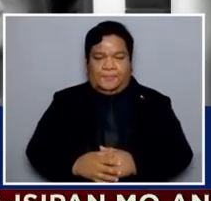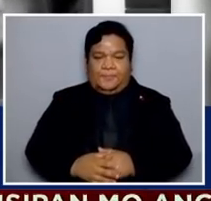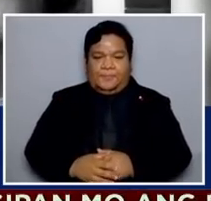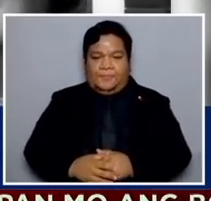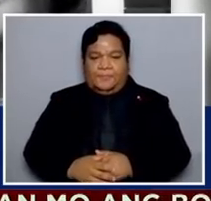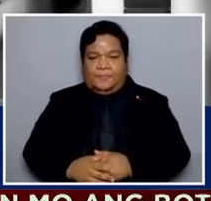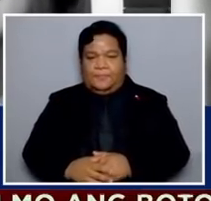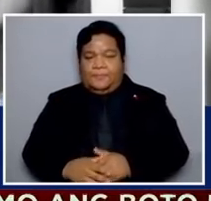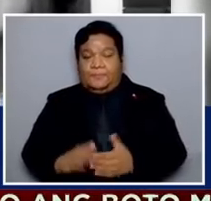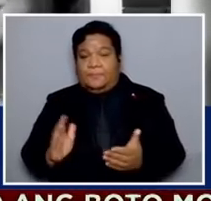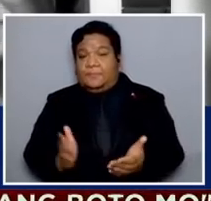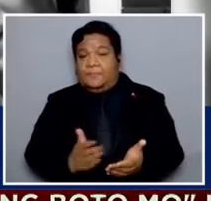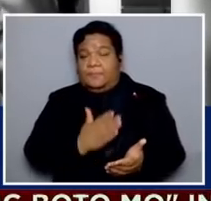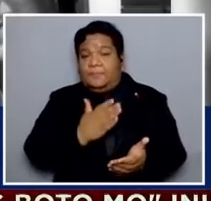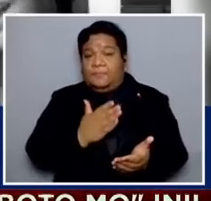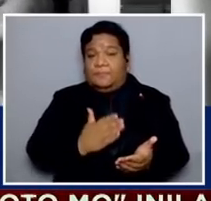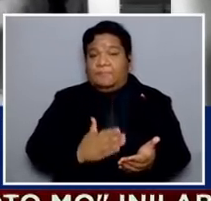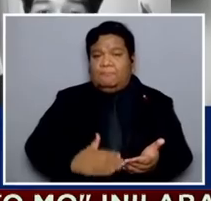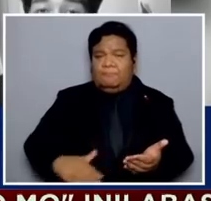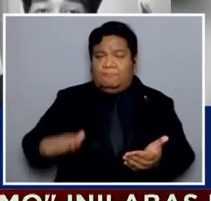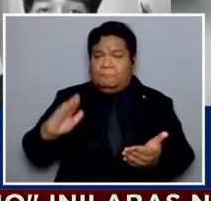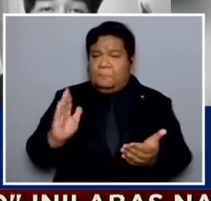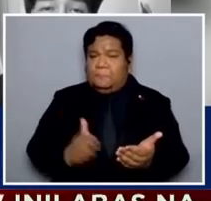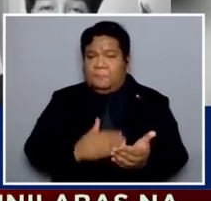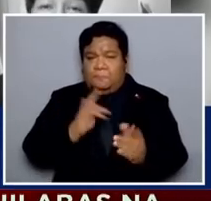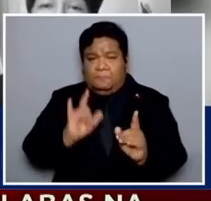Nagmamahal ng wakas sa bayang